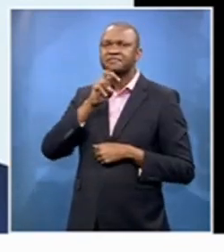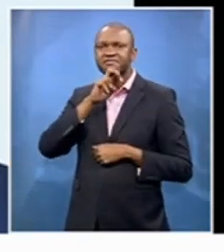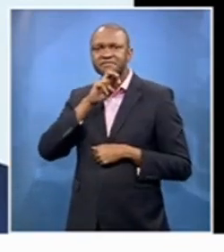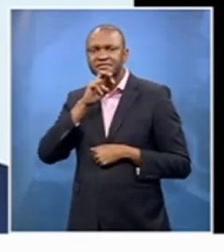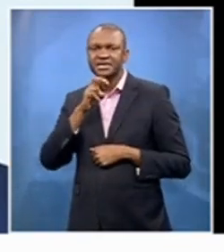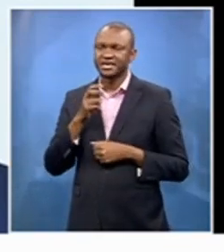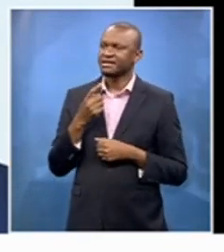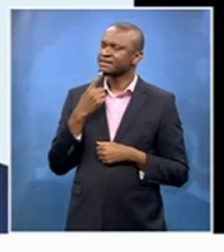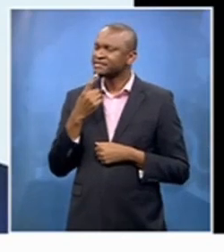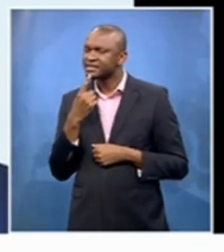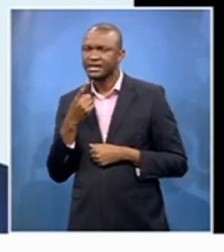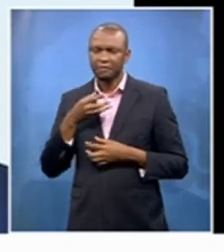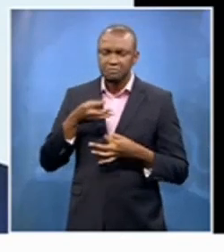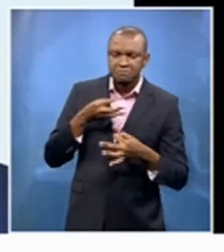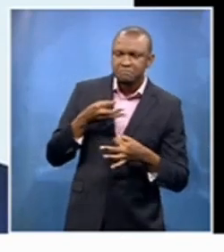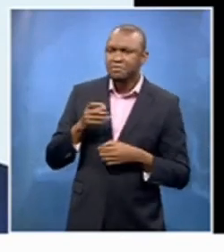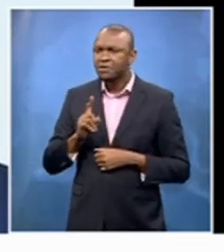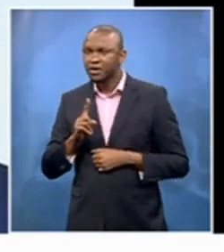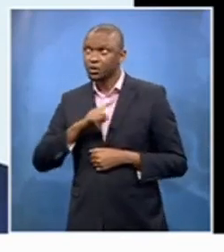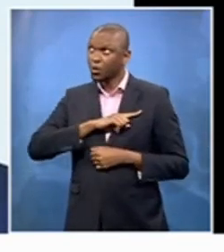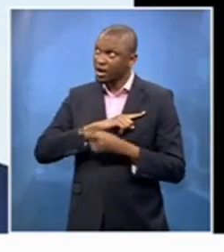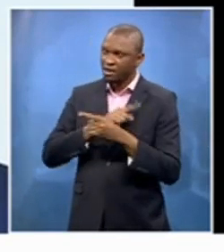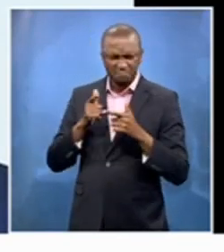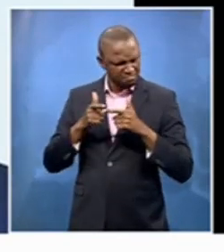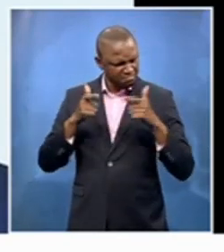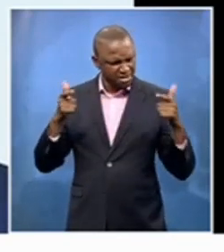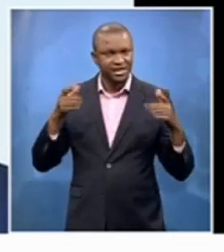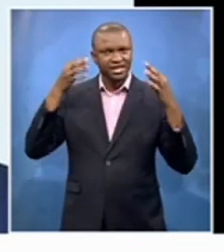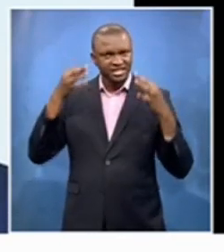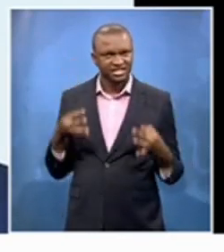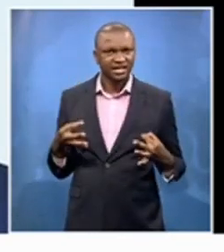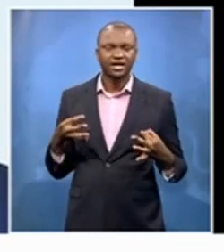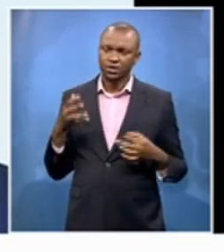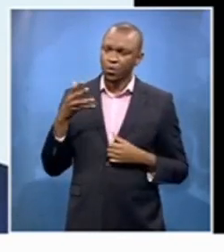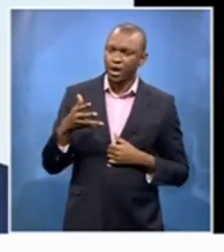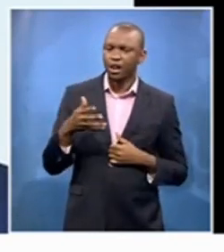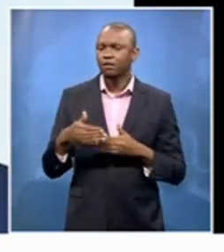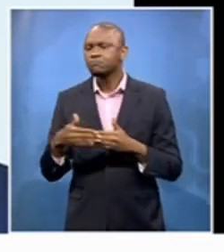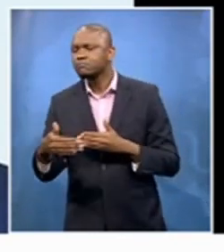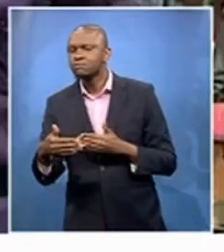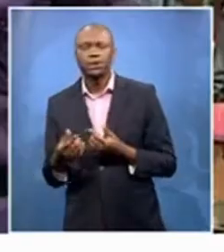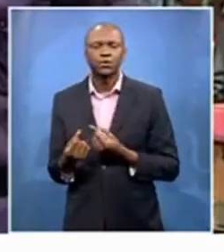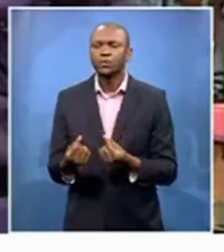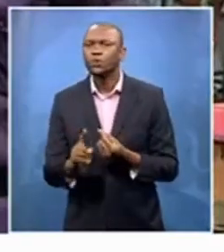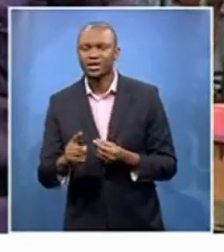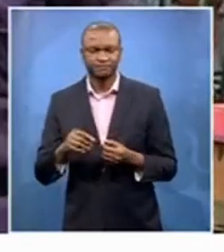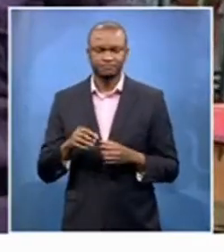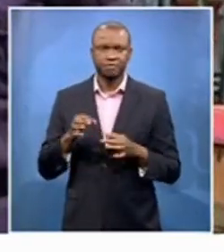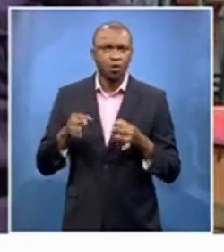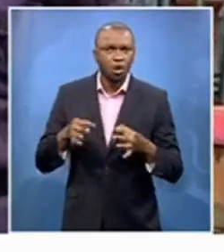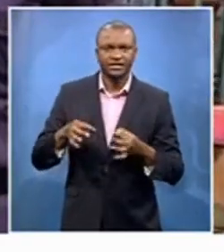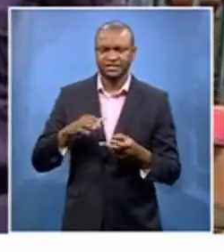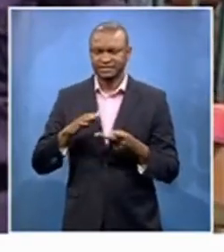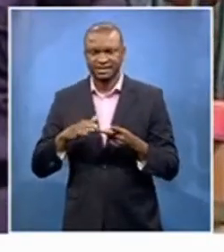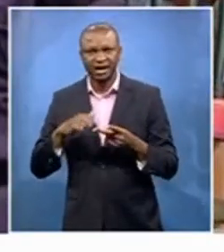sibaya ngilapho khona tincumo letinkulu leticondzisa live ukuthi live libheka kuphi etindzabeni tepolitiki etindzabeni